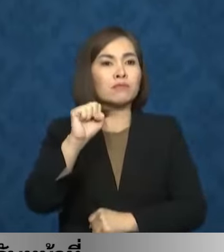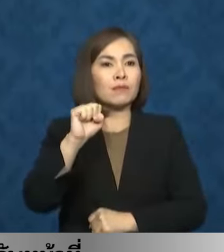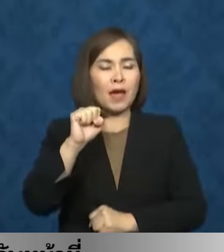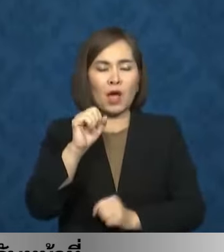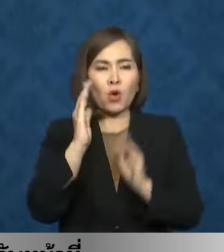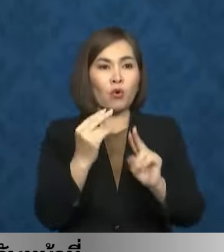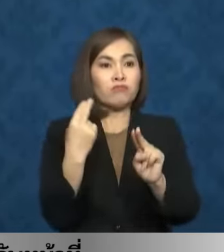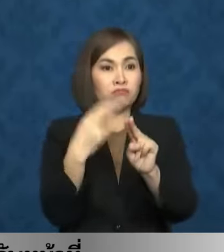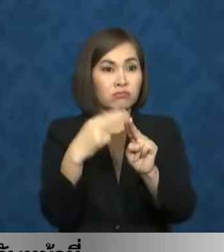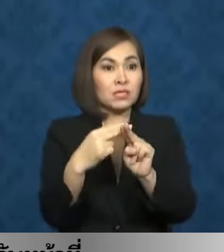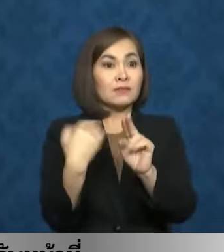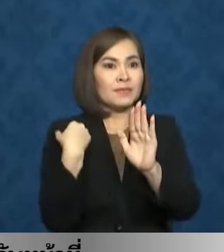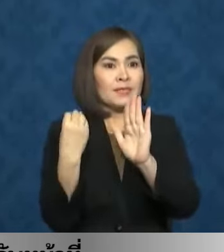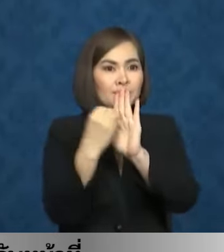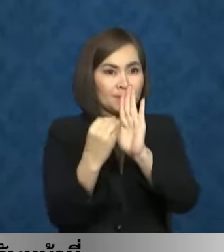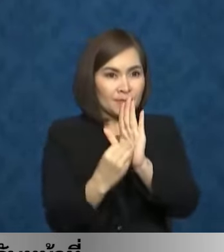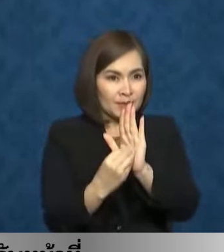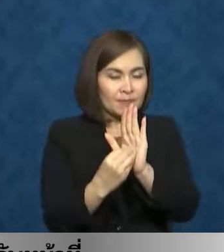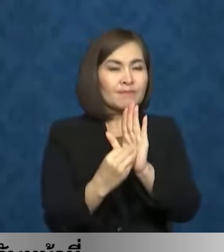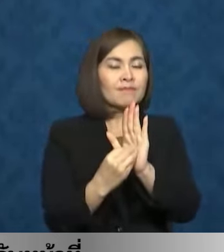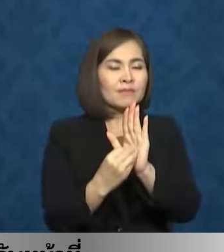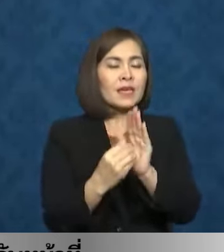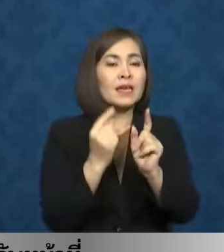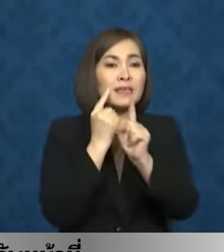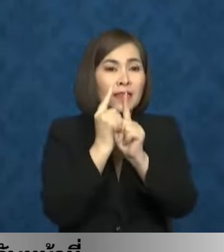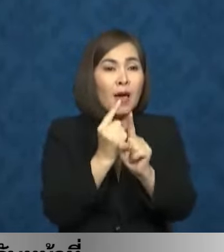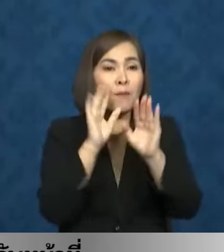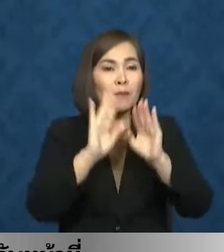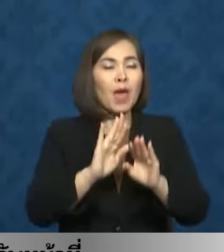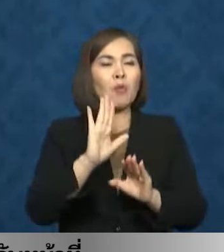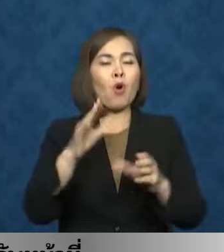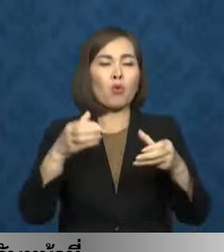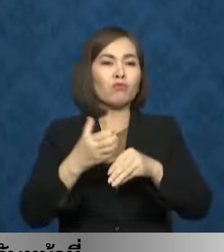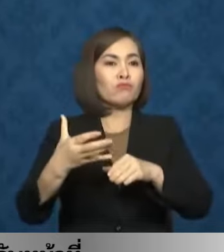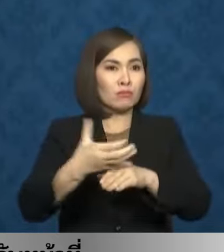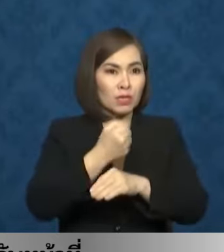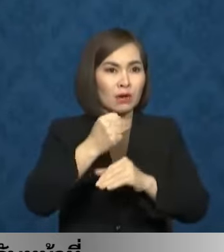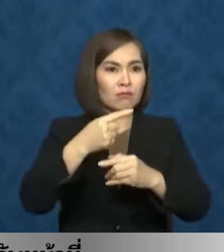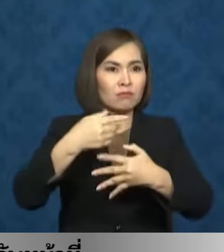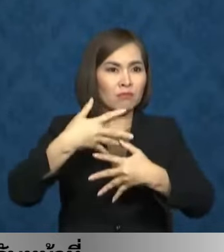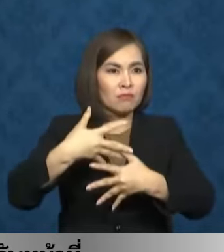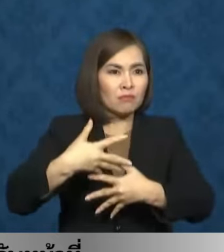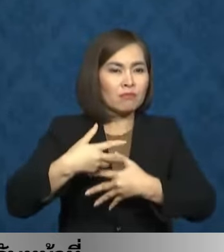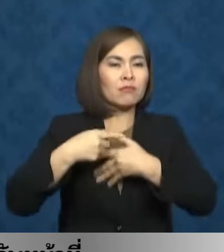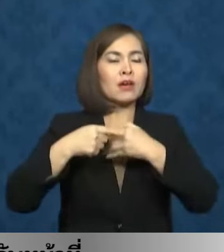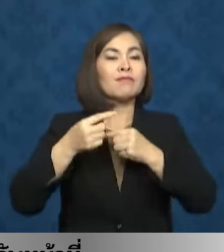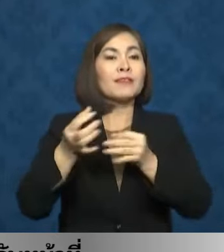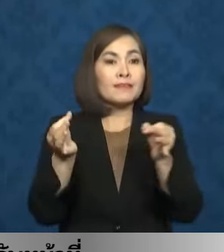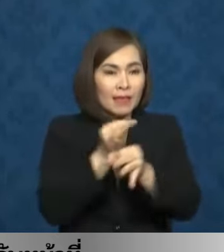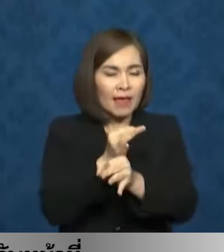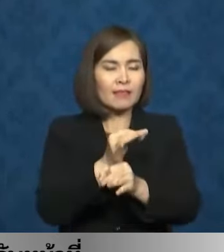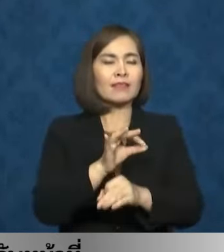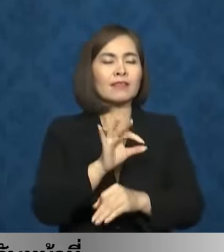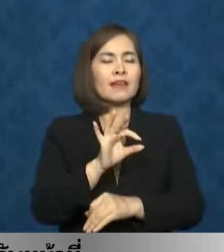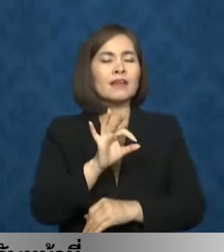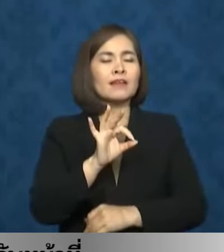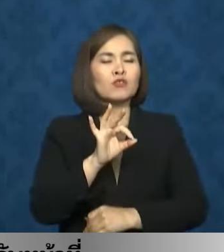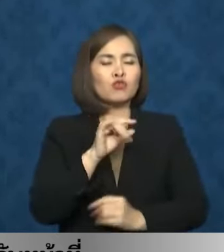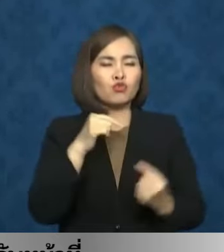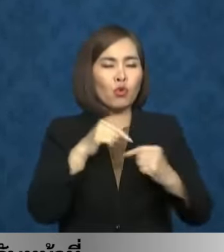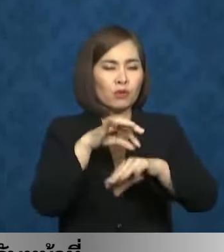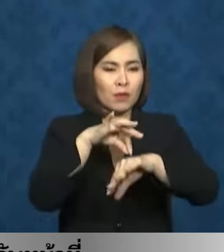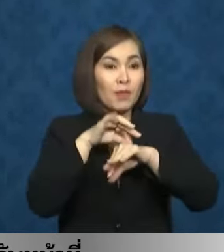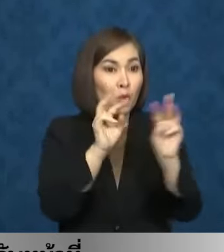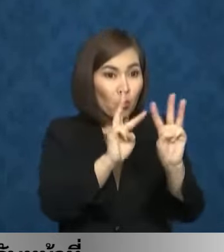ชื่อมีชื่ออยู่ในลำดับถัดไปในบัญชีรายชื่อของพรรคการเมืองเลื่อนขึ้นมาเป็นสมาชิกสภาผู้แทนราษฎรแทนตำแหน่